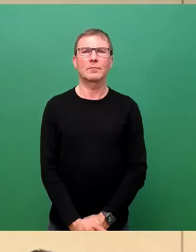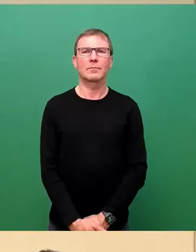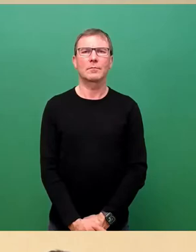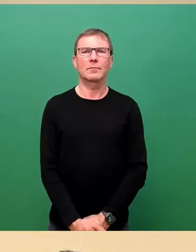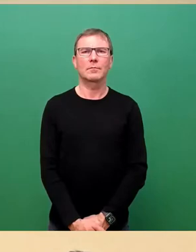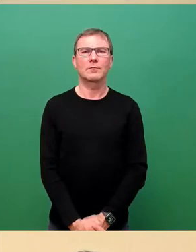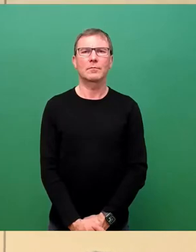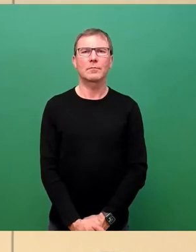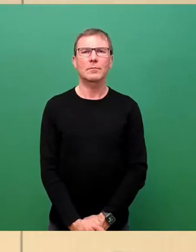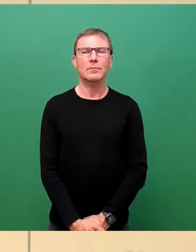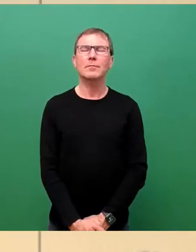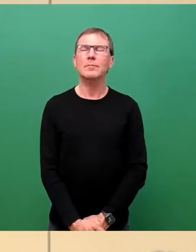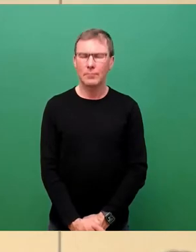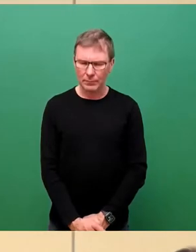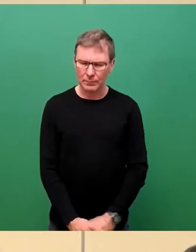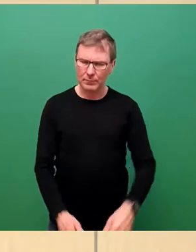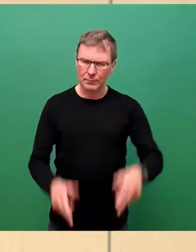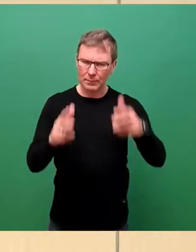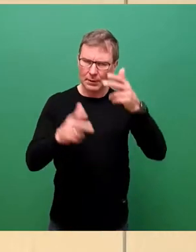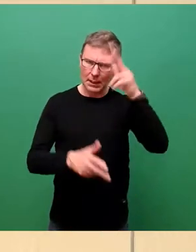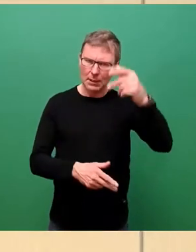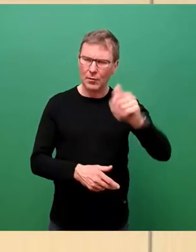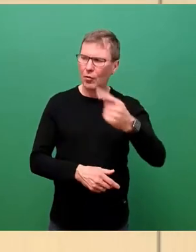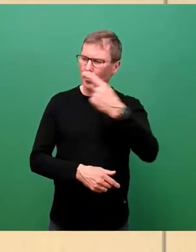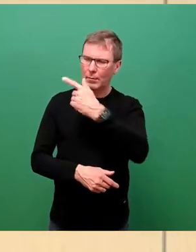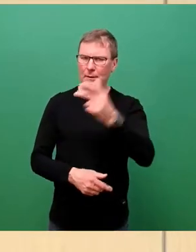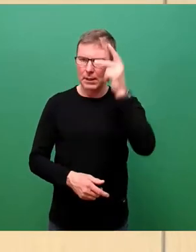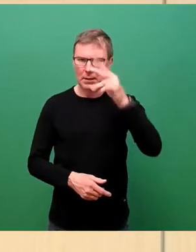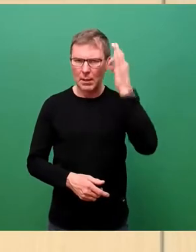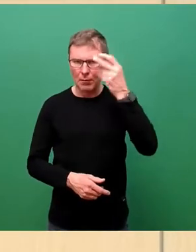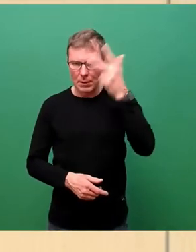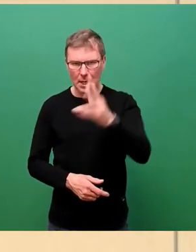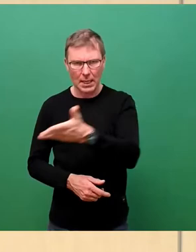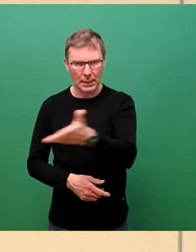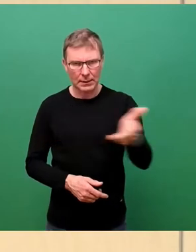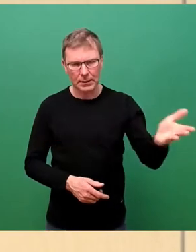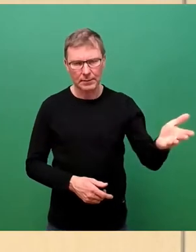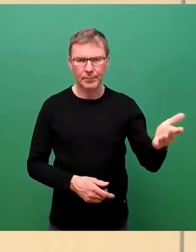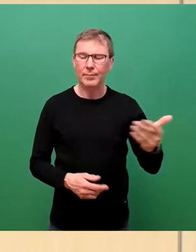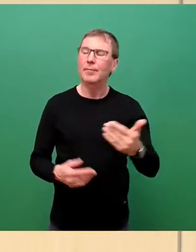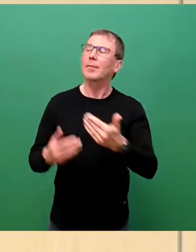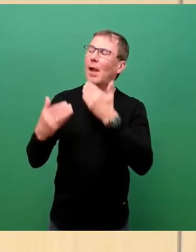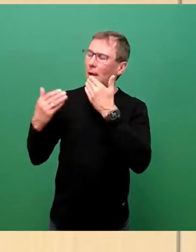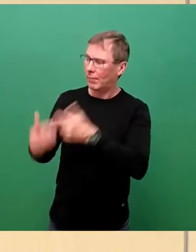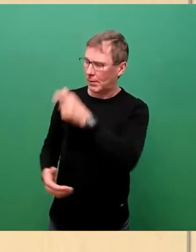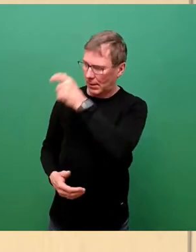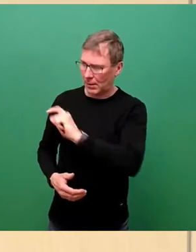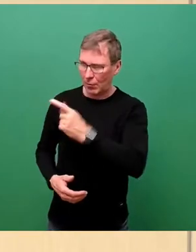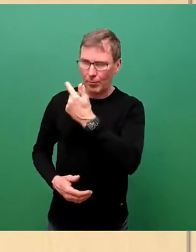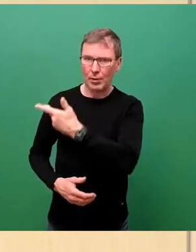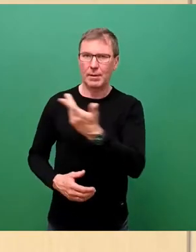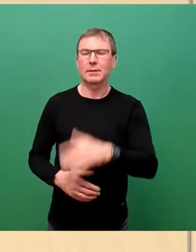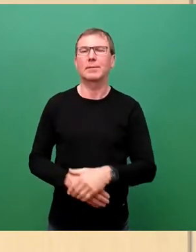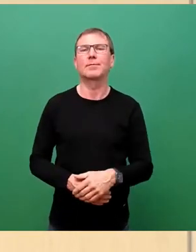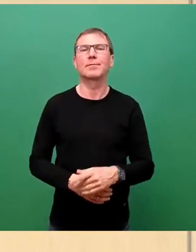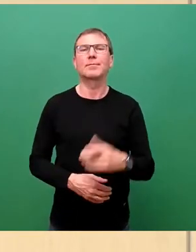Sehr geehrter Herr Oberbürgermeister, sehr geehrte Damen und Herren, zunächst herzlichen Dank, Herr Oberbürgermeister, für die Resolution,